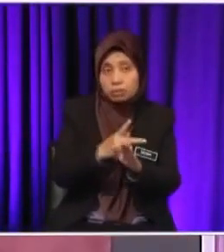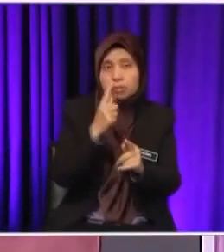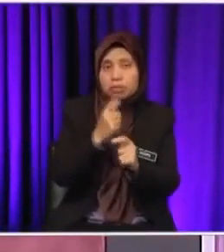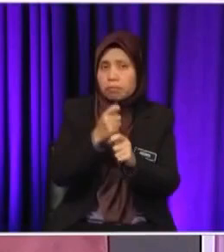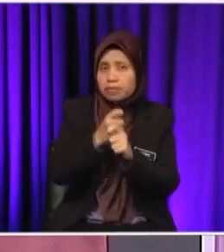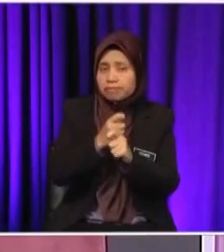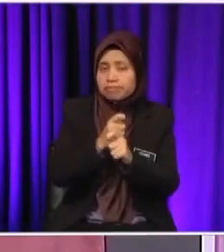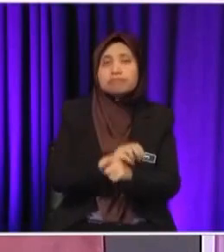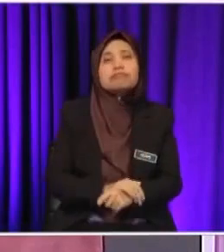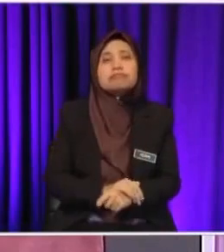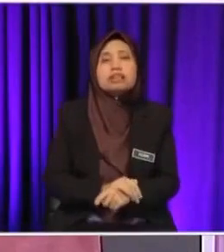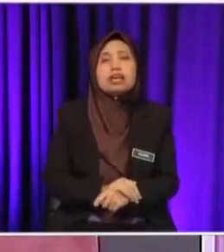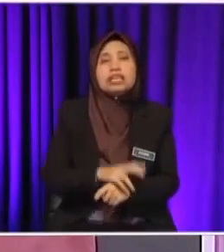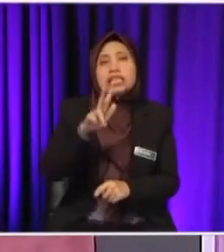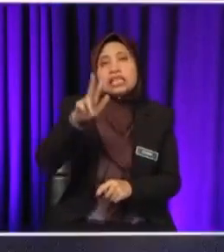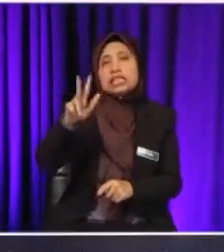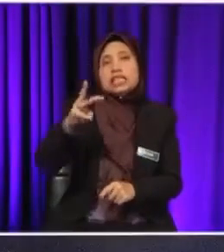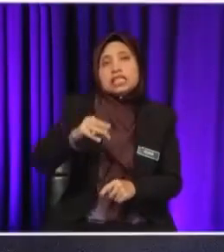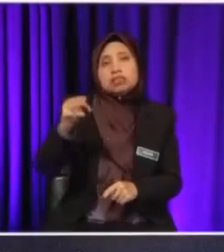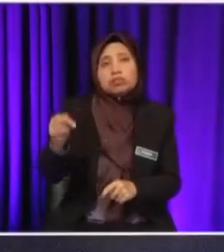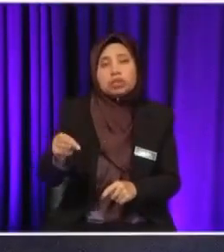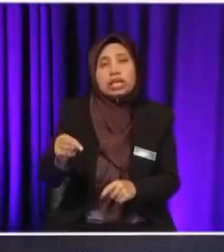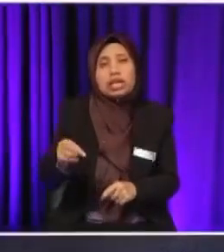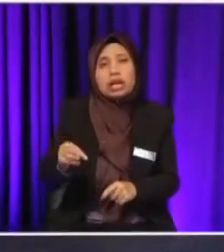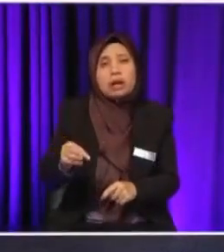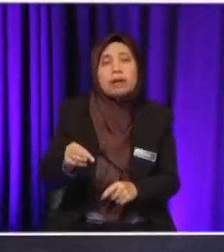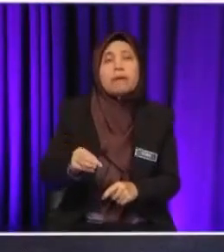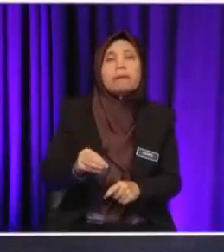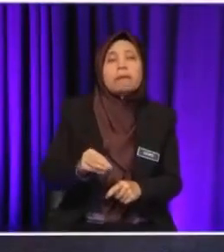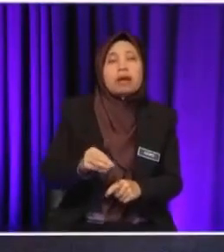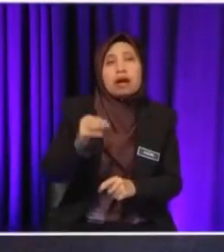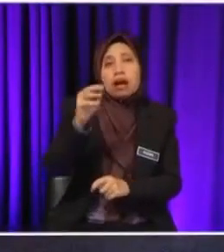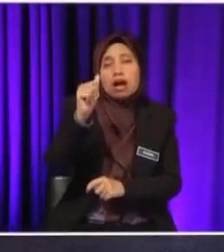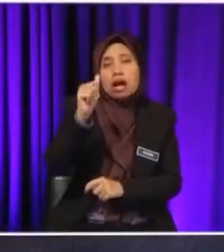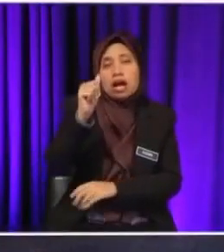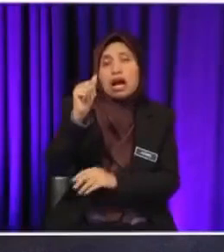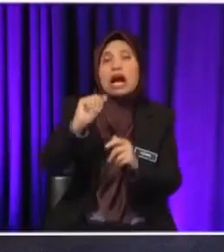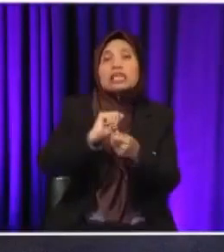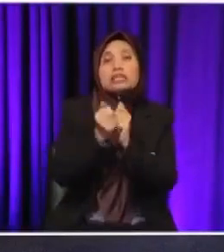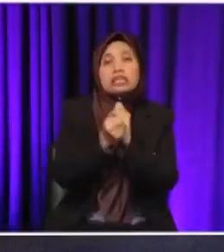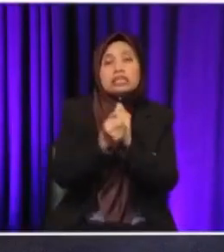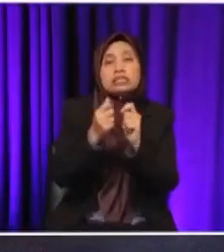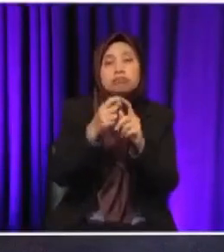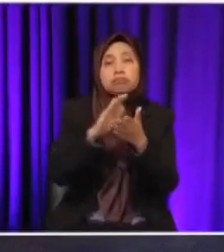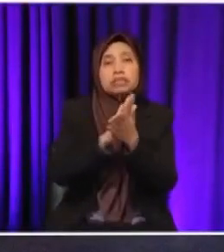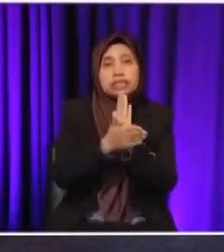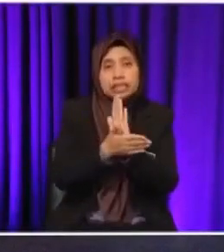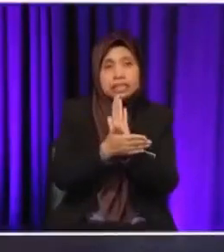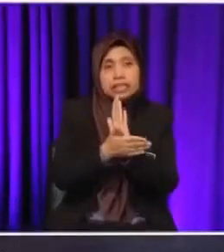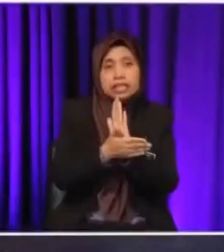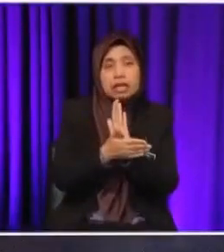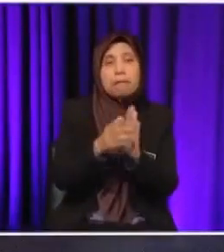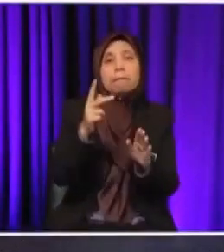saya bertepatanlah ketiga-tiga murid saya mengadaptasi daripada peristiwa tersebut menjadi